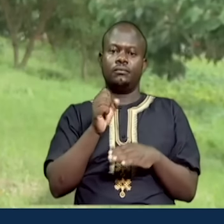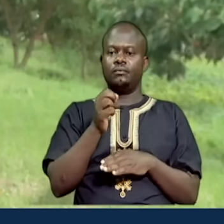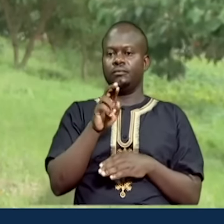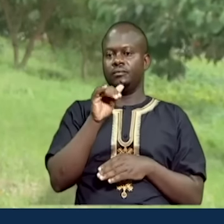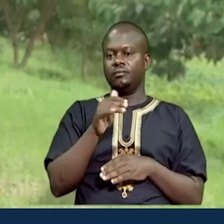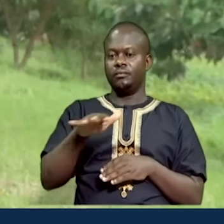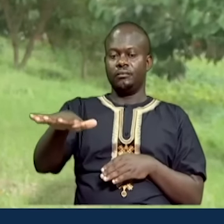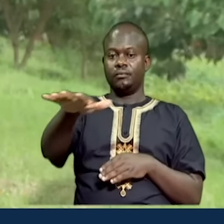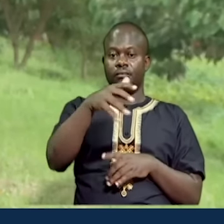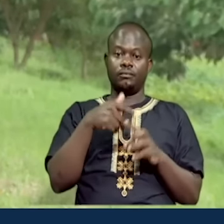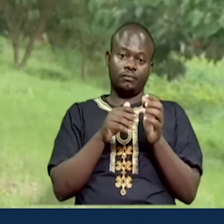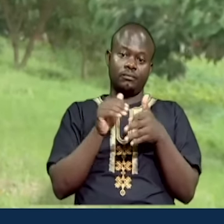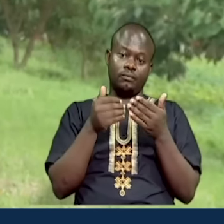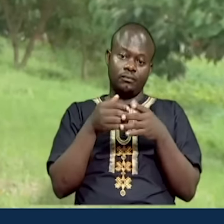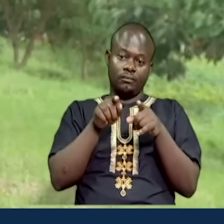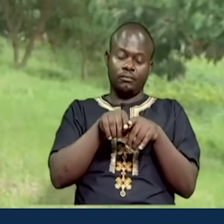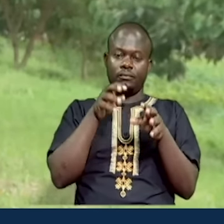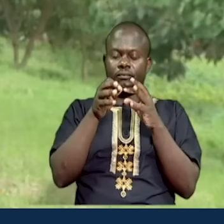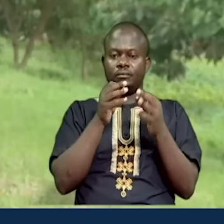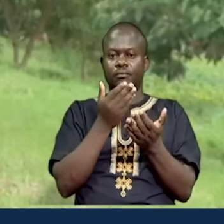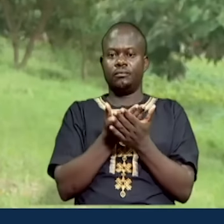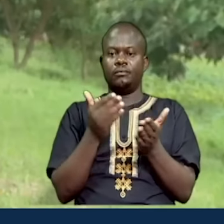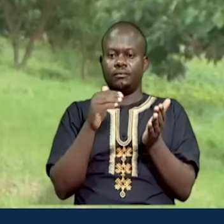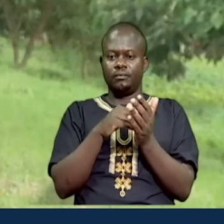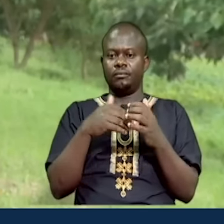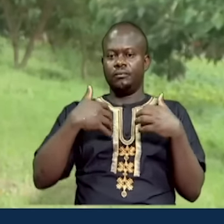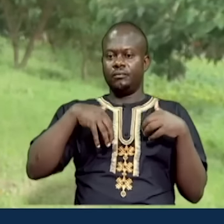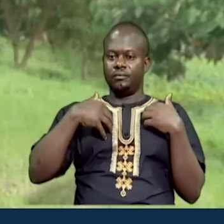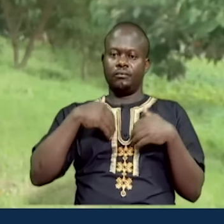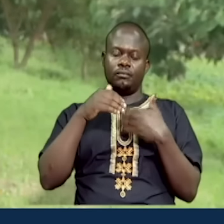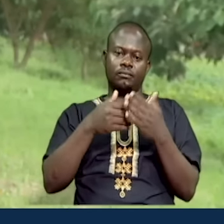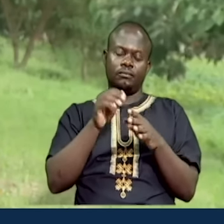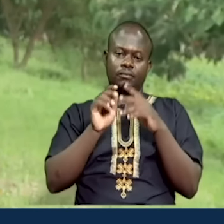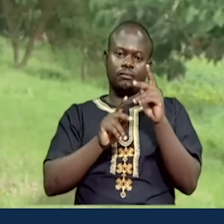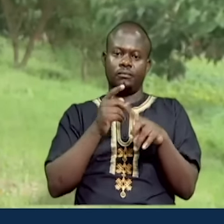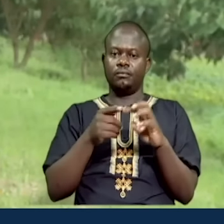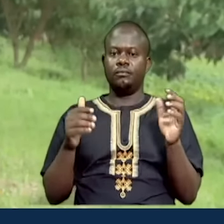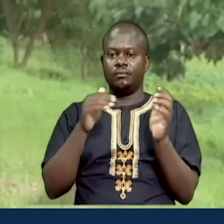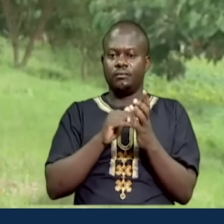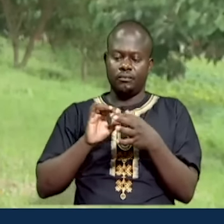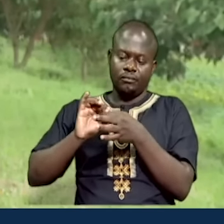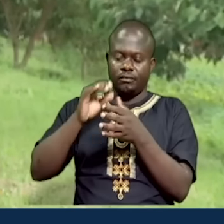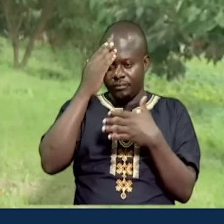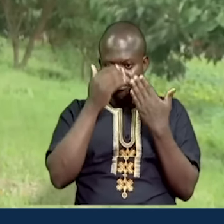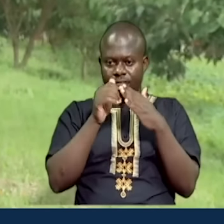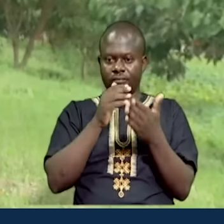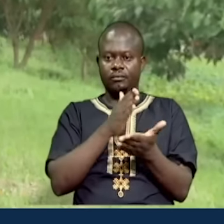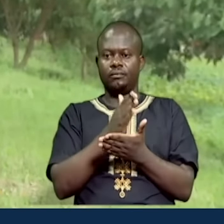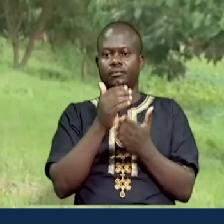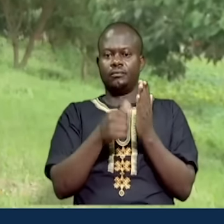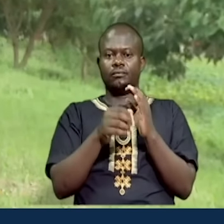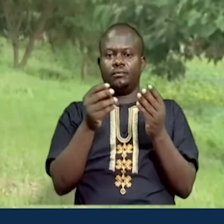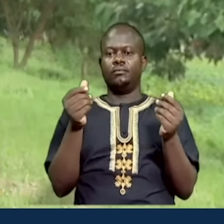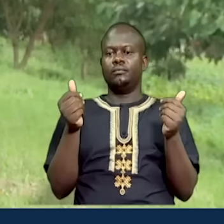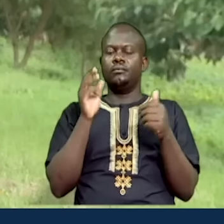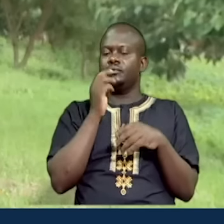misozi. Ariko none nk'uko nagiye mbisobanura binasaba nyine ubushake bw'abantu ndetse n'ubufatanye kugira ngo mu by'ukuri ikibazo gikemuke,